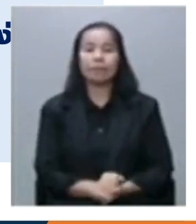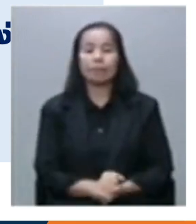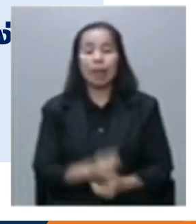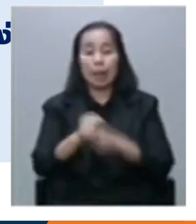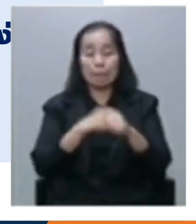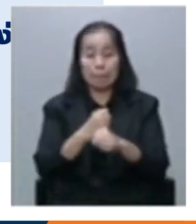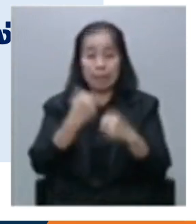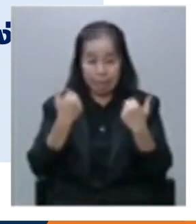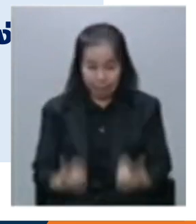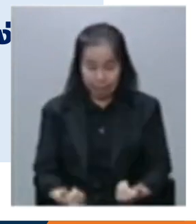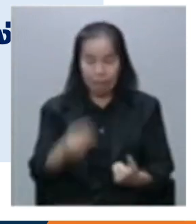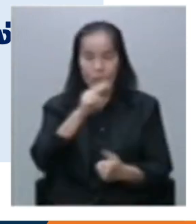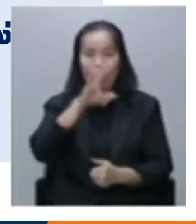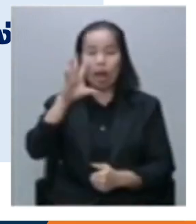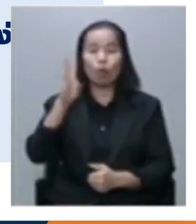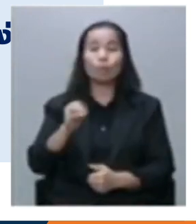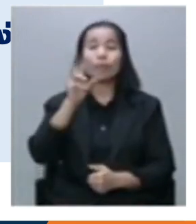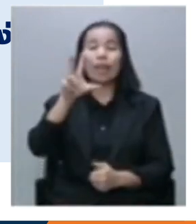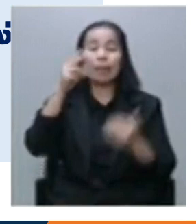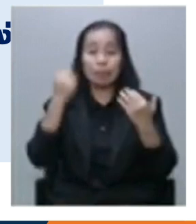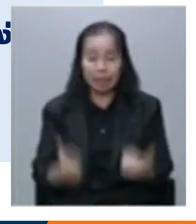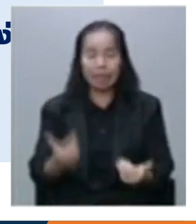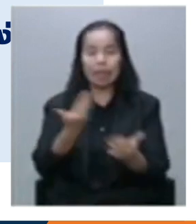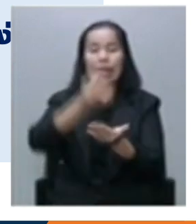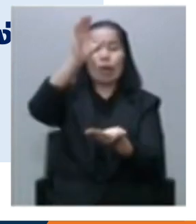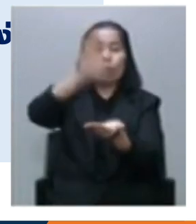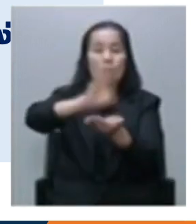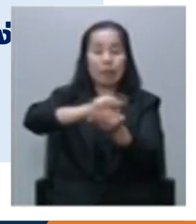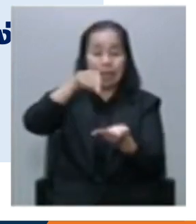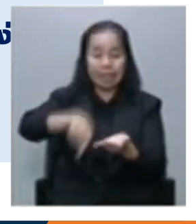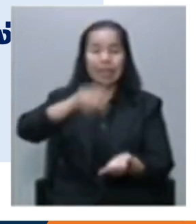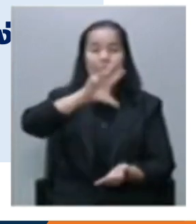ปีนี้นะครับปี2563นะครับงบประมาณภายใต้โครงการนี้